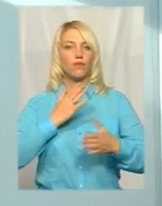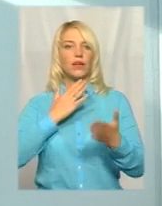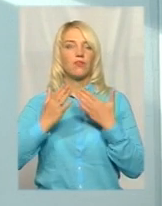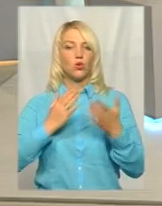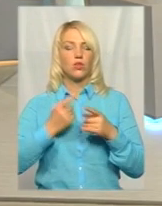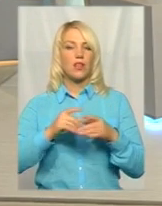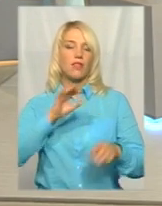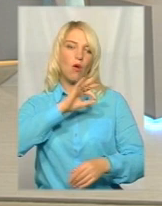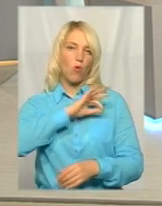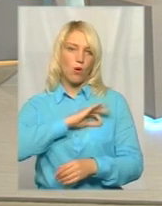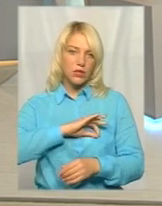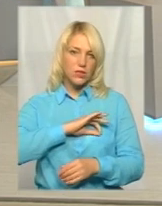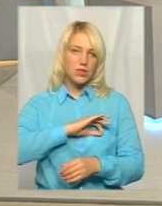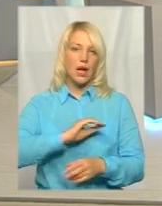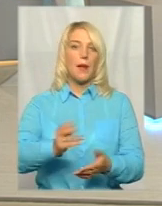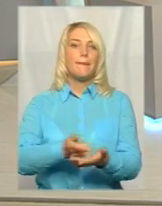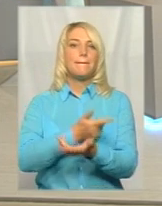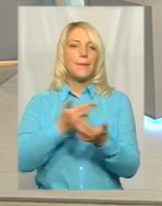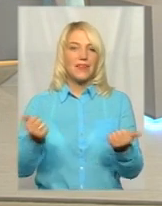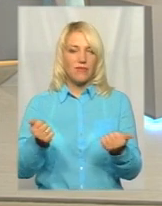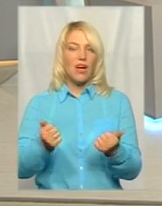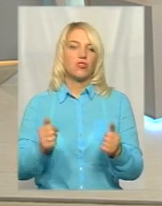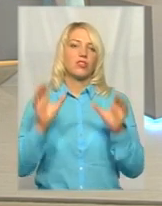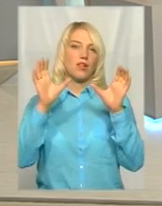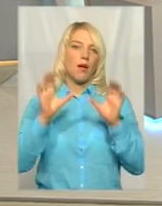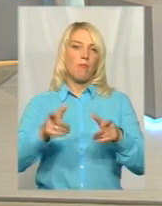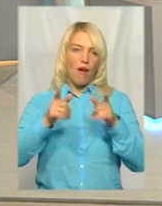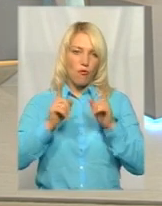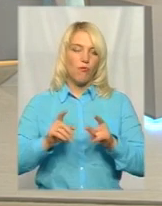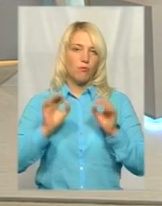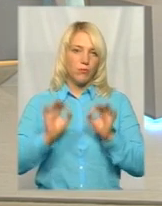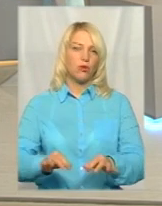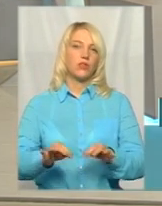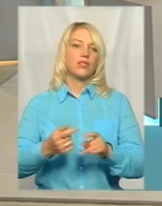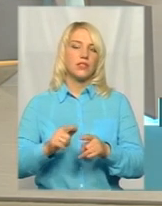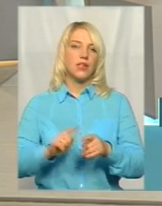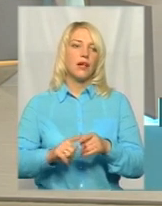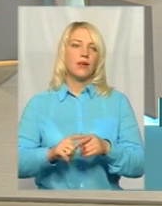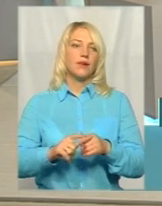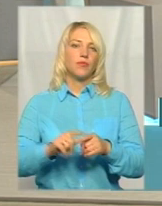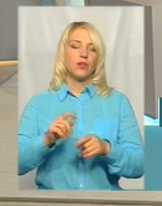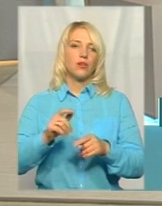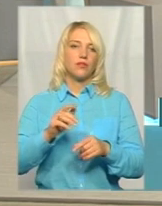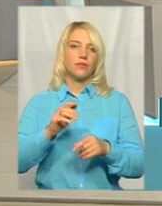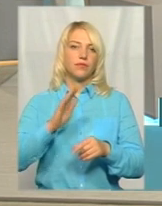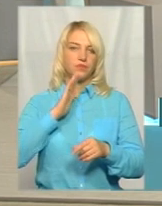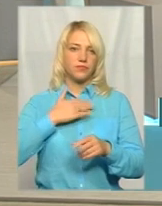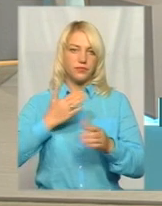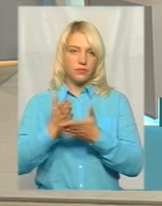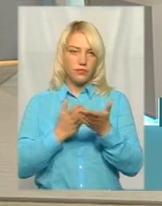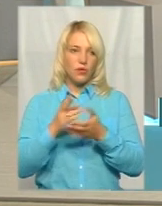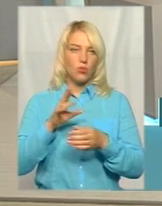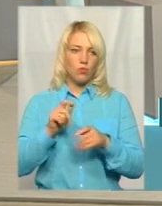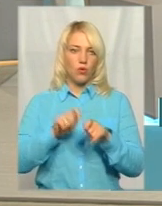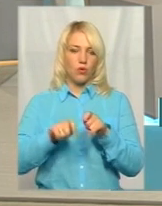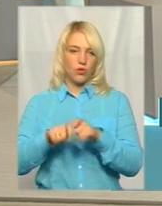ну, на користь підтвердження правомірності дій управління Держпраці по проведенню